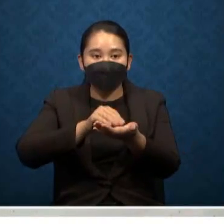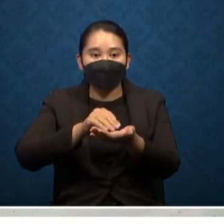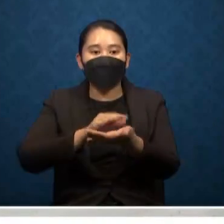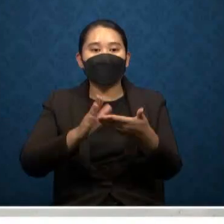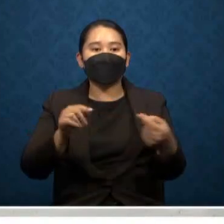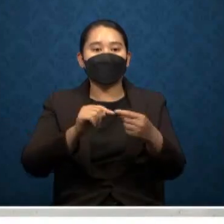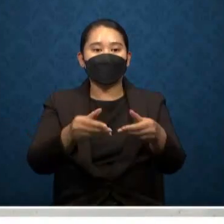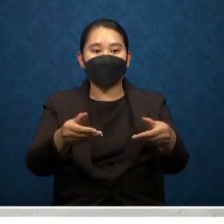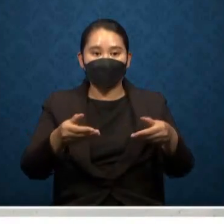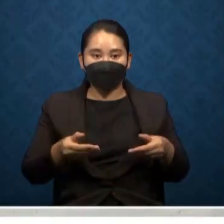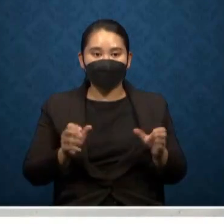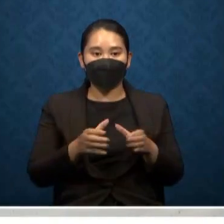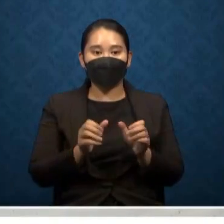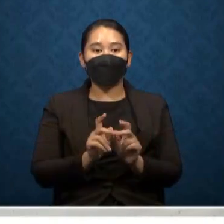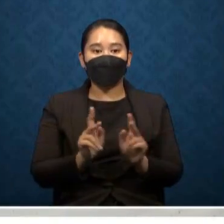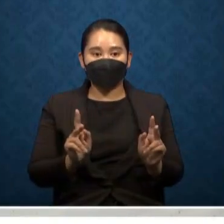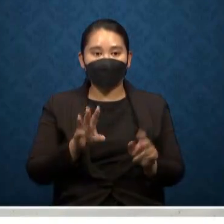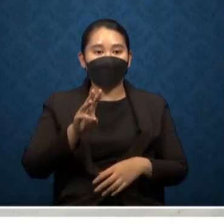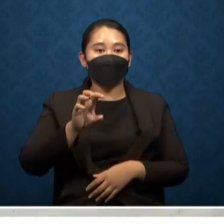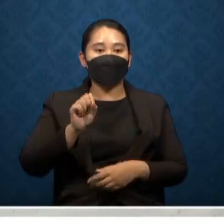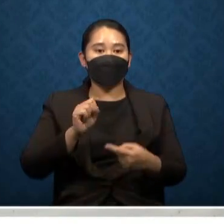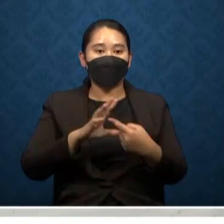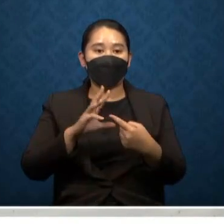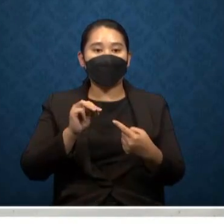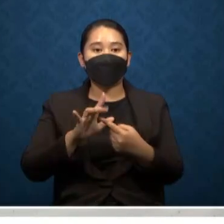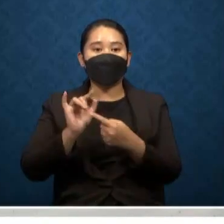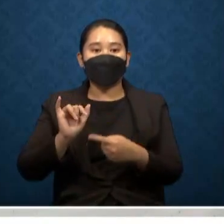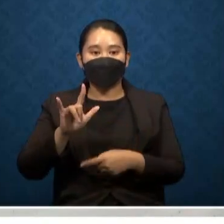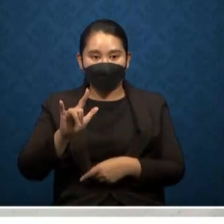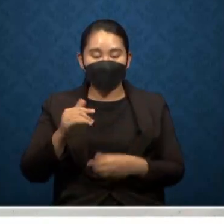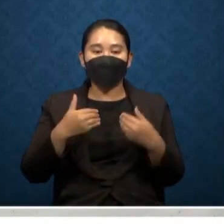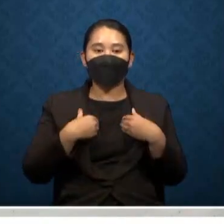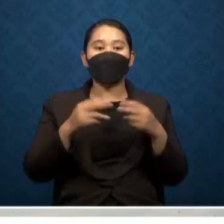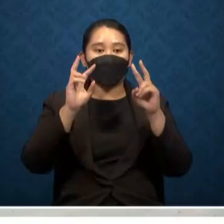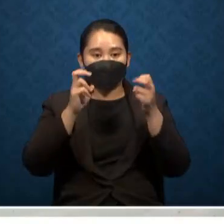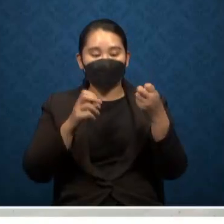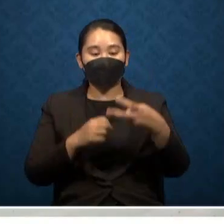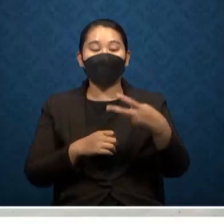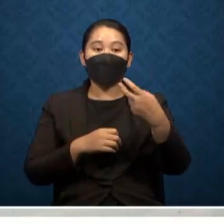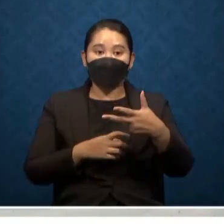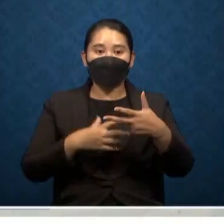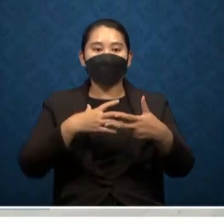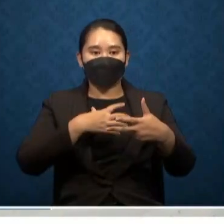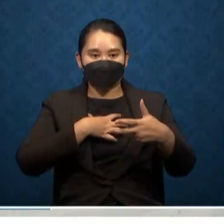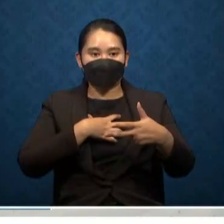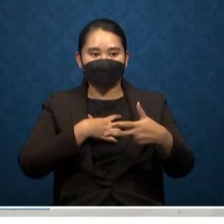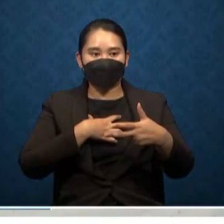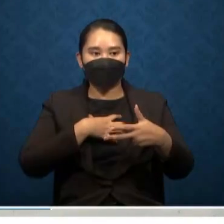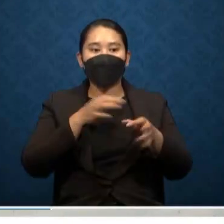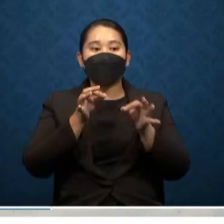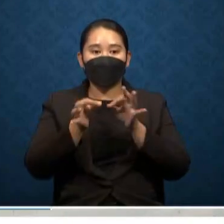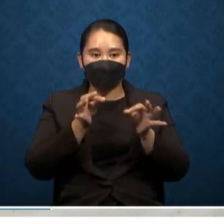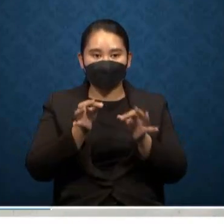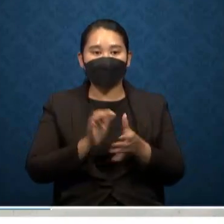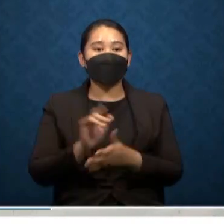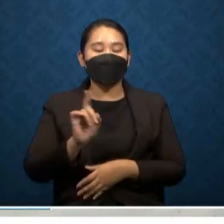การพิจารณาของคณะกรรมาธิการวิสามัญนะครับก็มี 2-3 ประเด็นนะครับที่ผมอยากจะกราบเรียนนะครับ